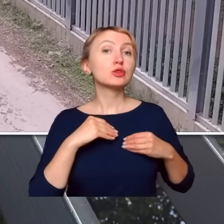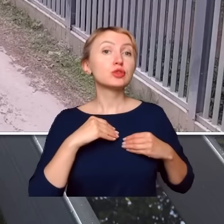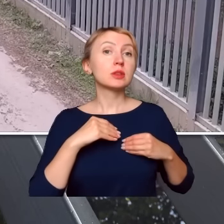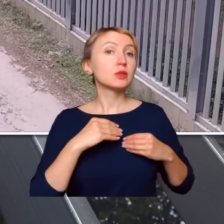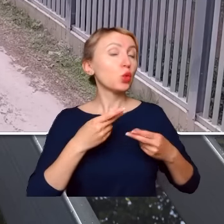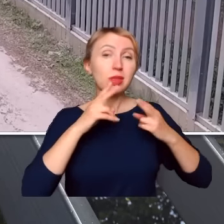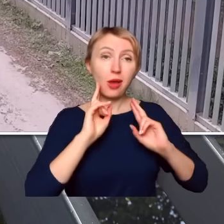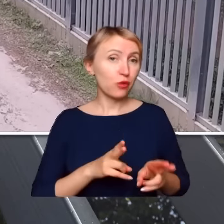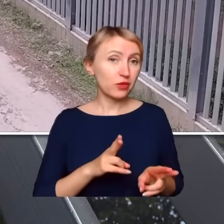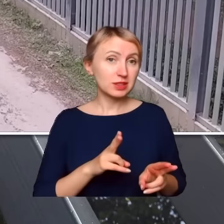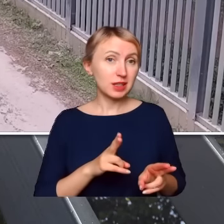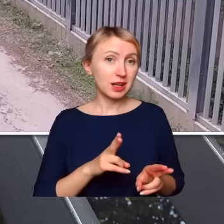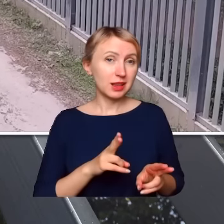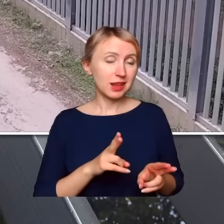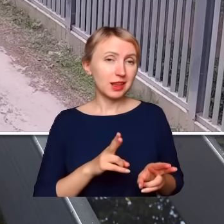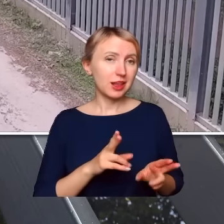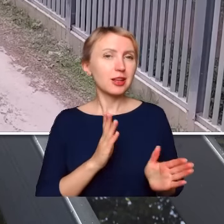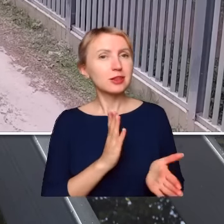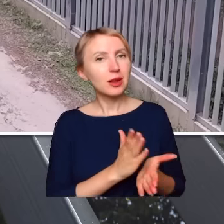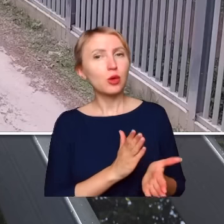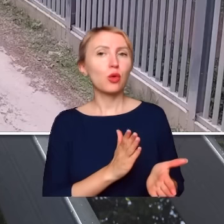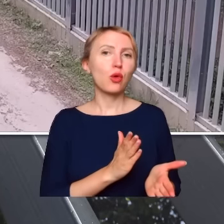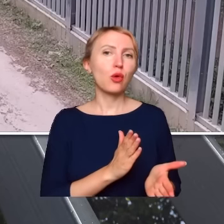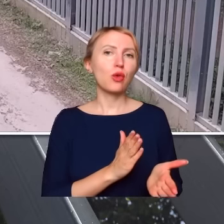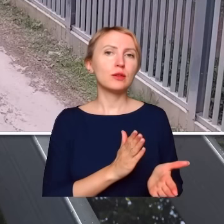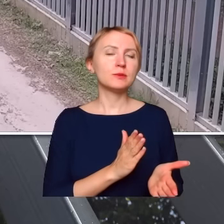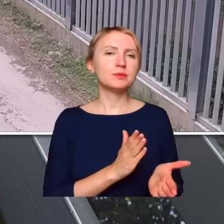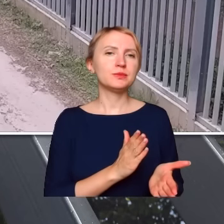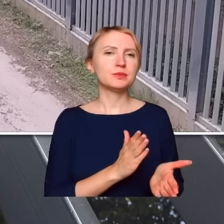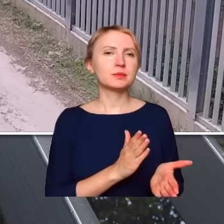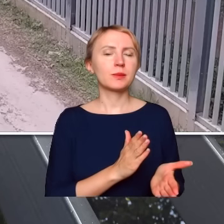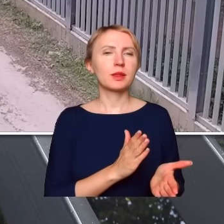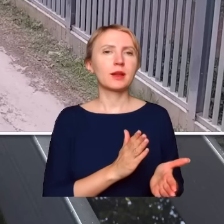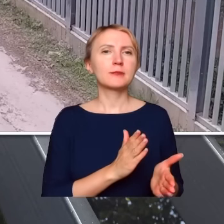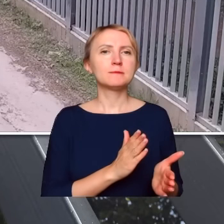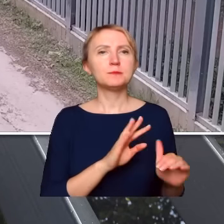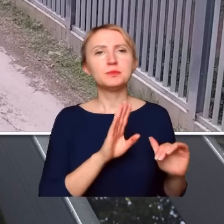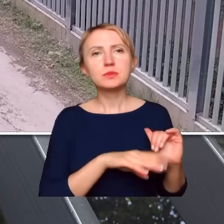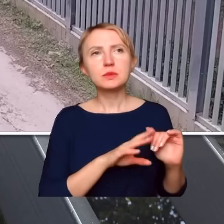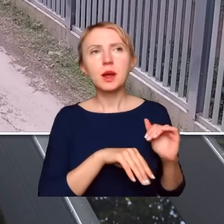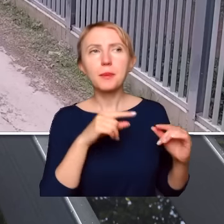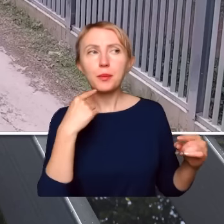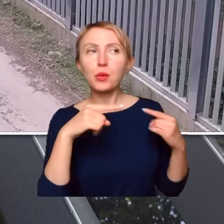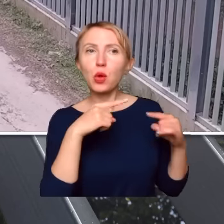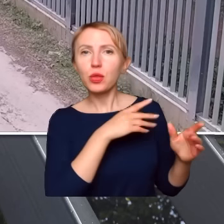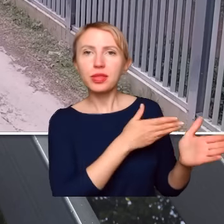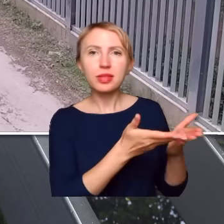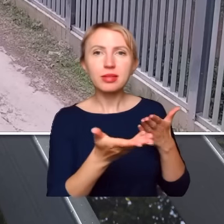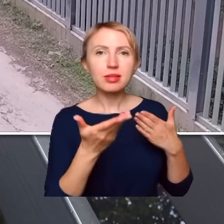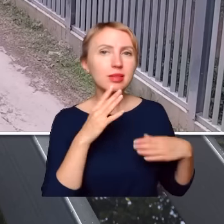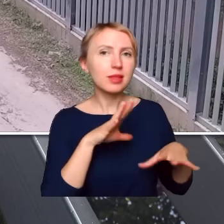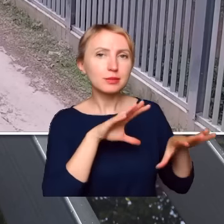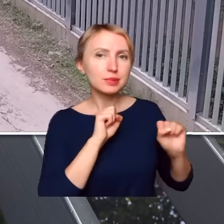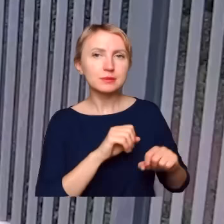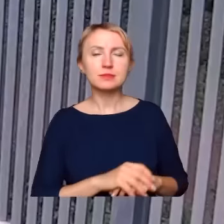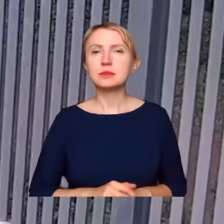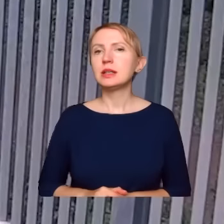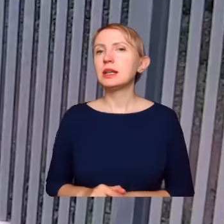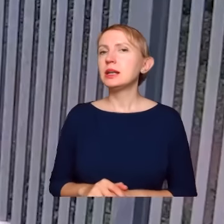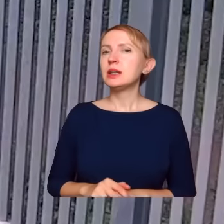oficjalną, formalną, tylko mówiąc językiem kolokwialnym, z plotek korytarzowych. Mówiąc